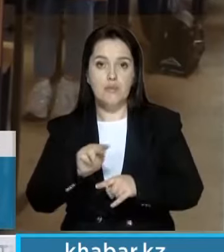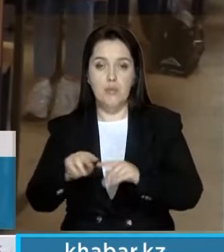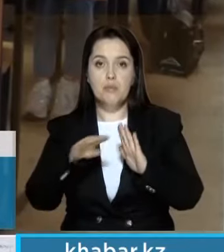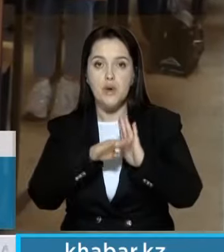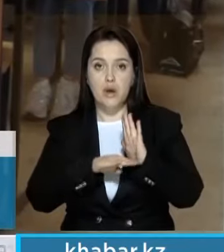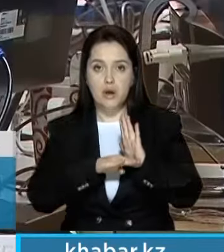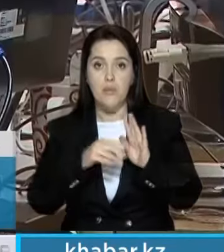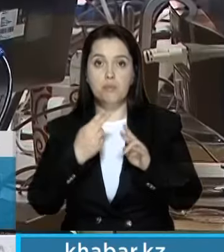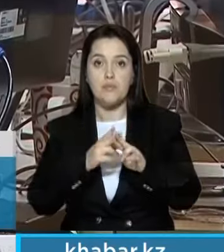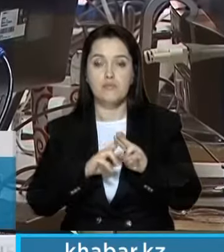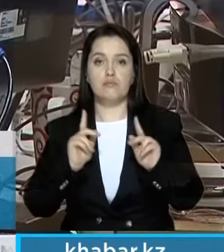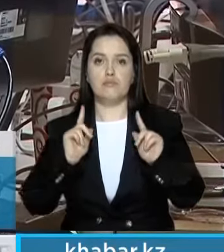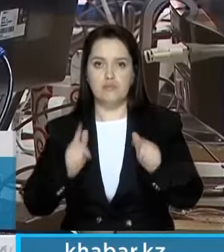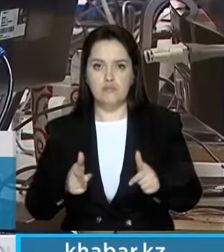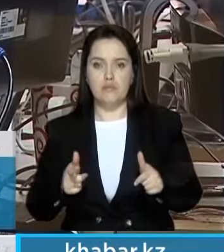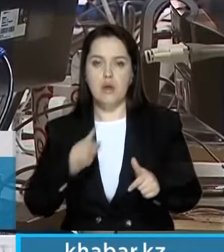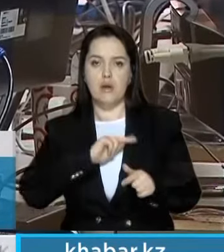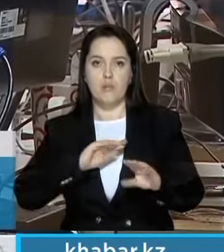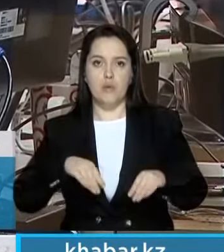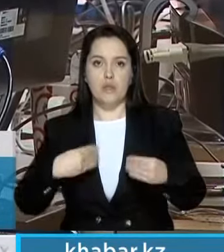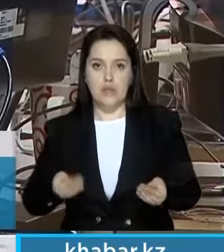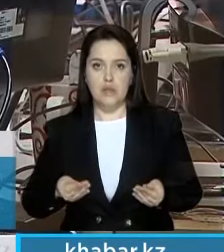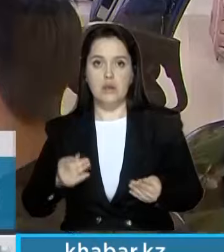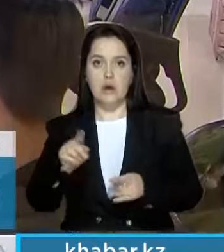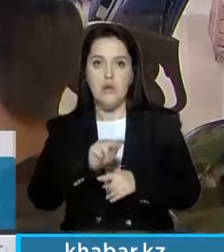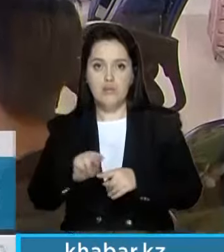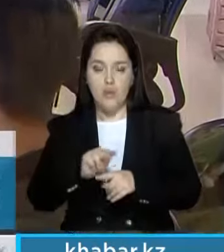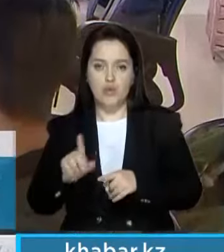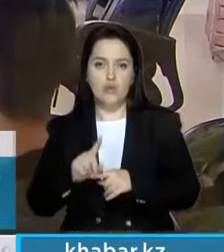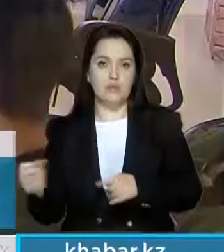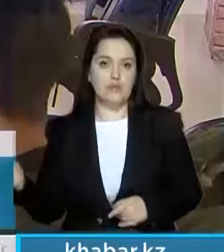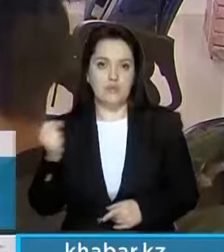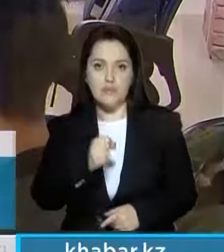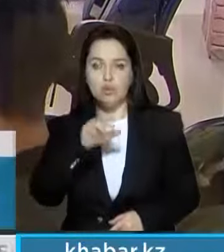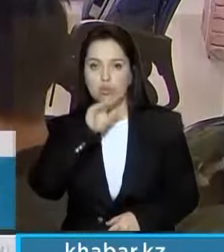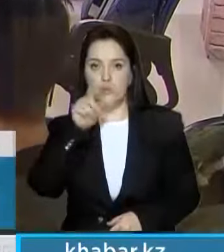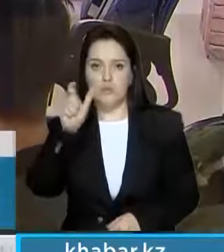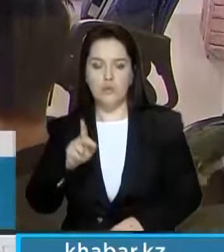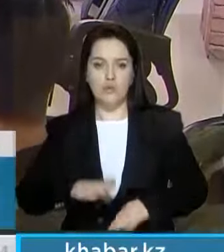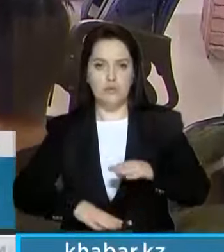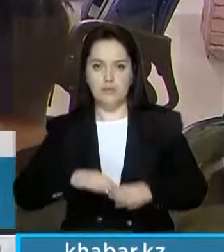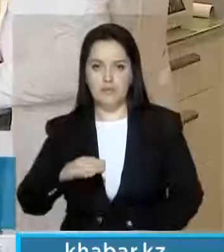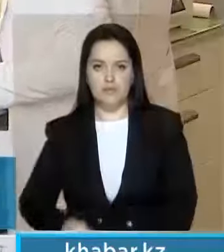образовательных программ согласован с работодателями к процессу обучения привлекаются специалисты